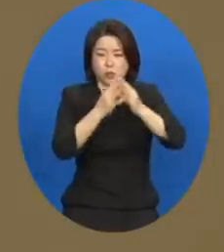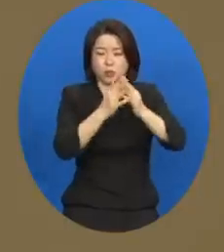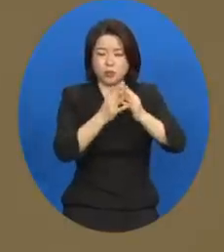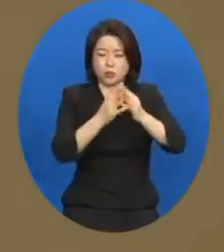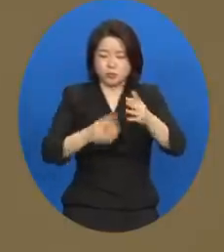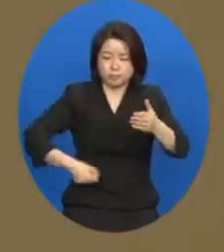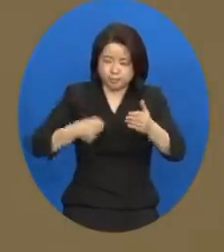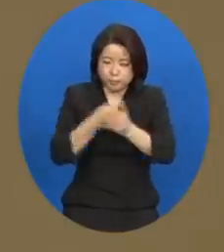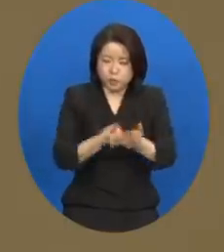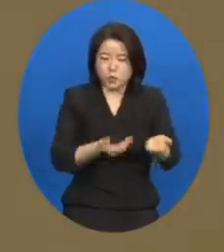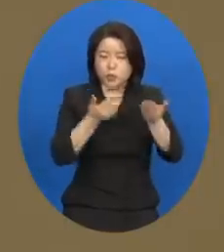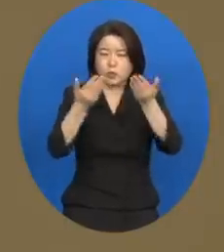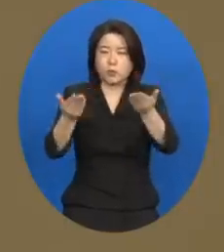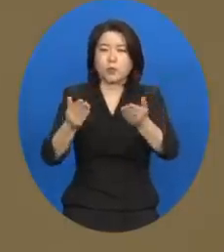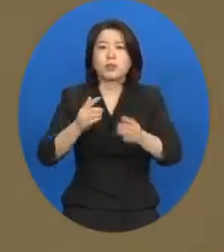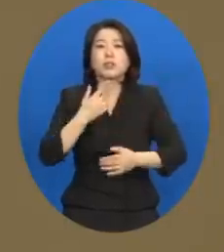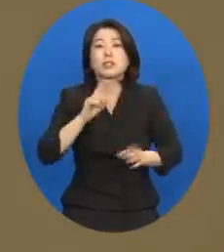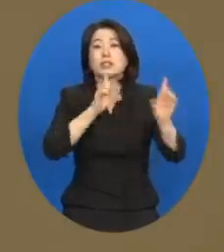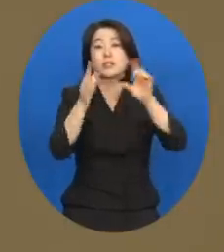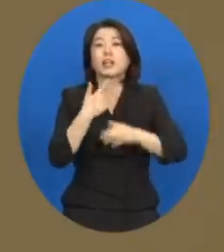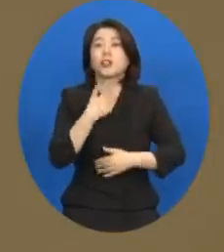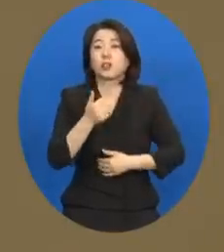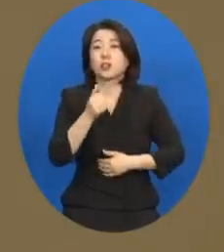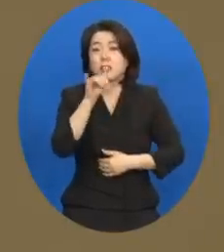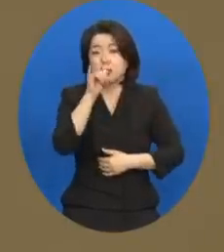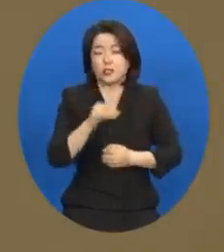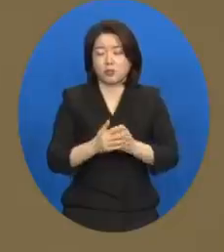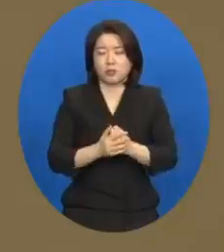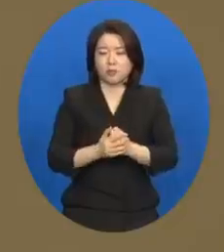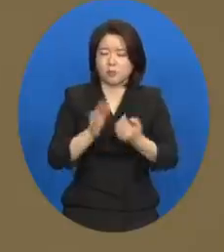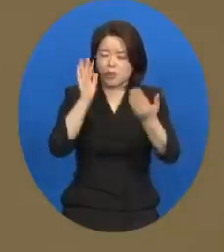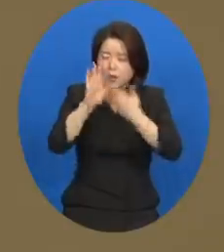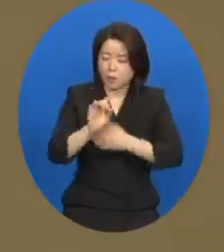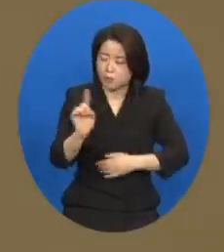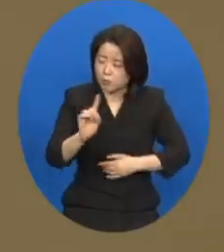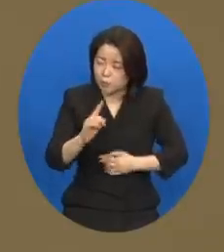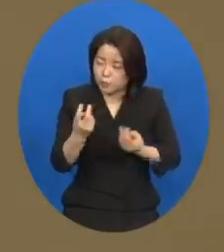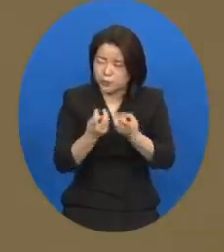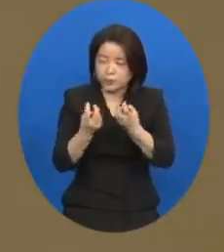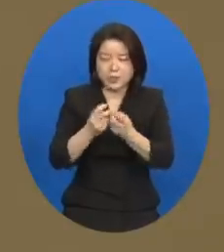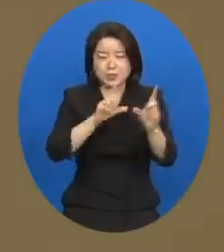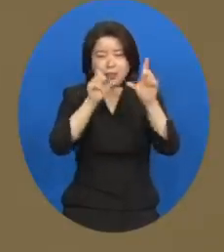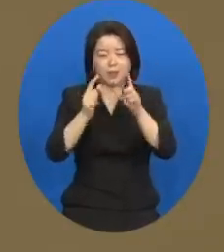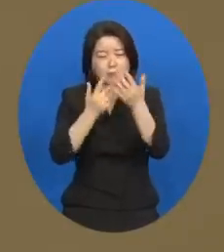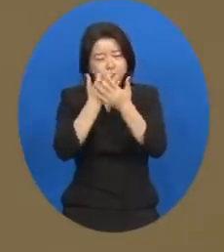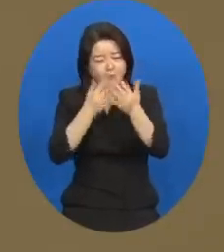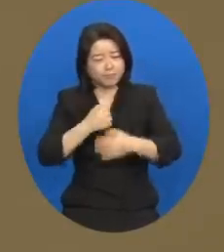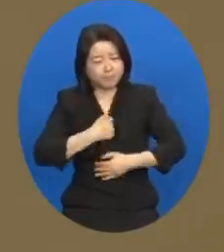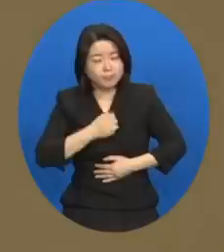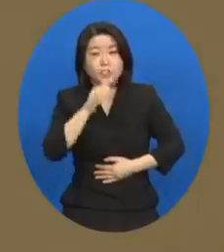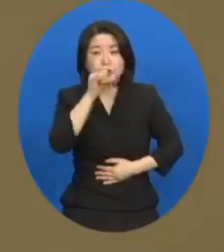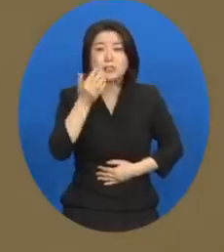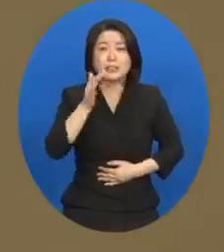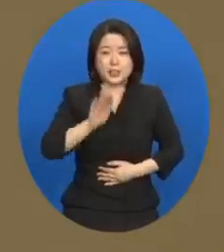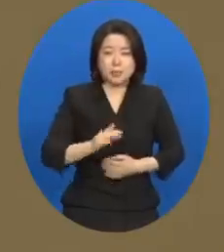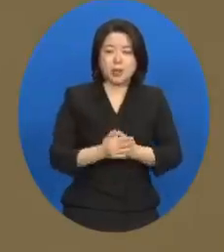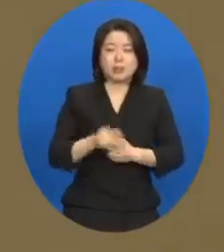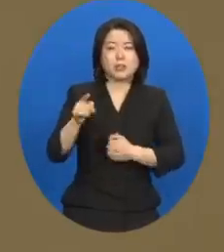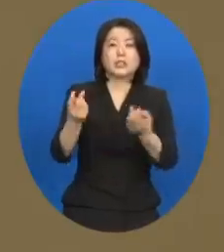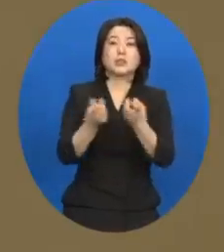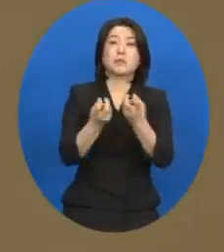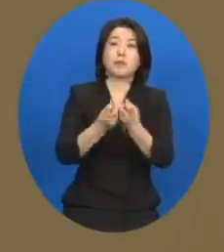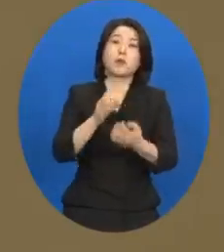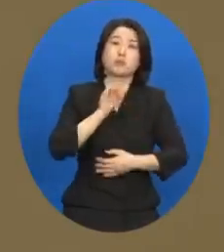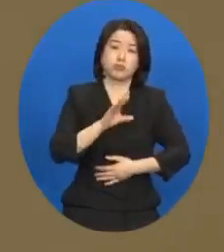때가 있습니다. 도무지 어떻게 살 수 있을까 막막했지만 그 방법밖에는